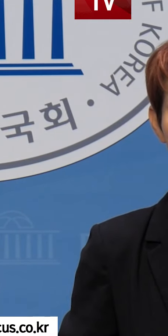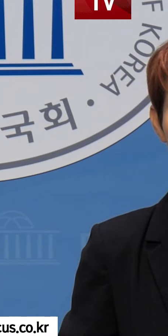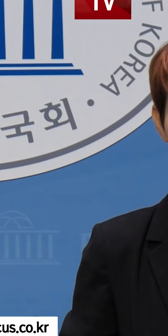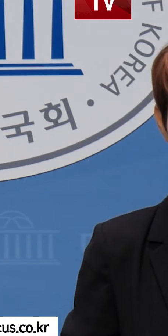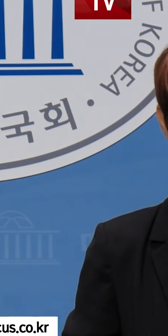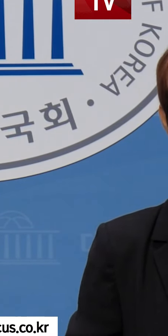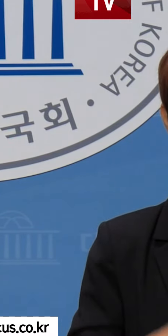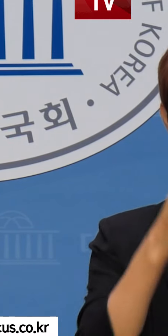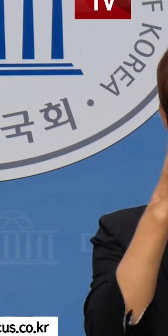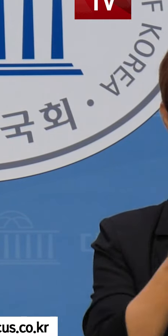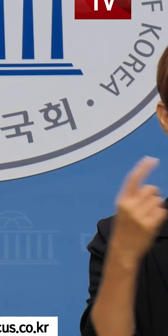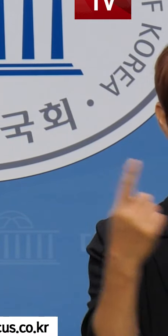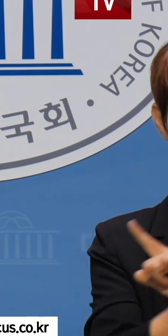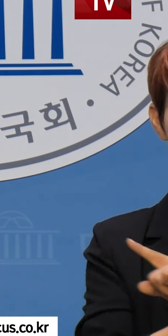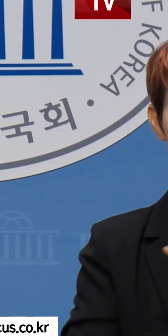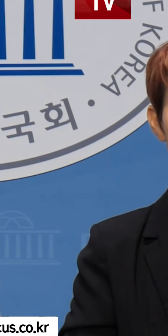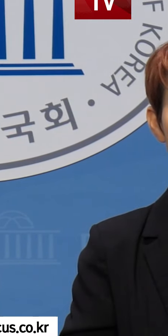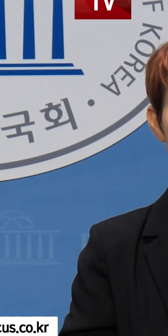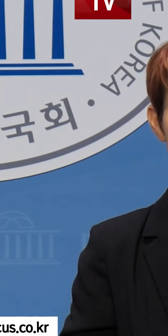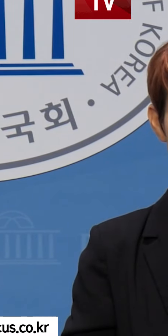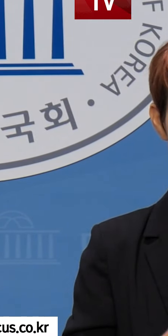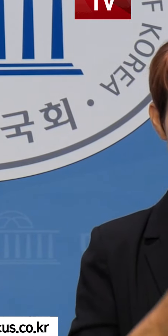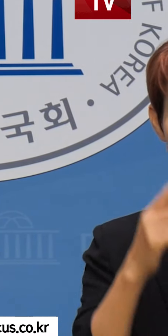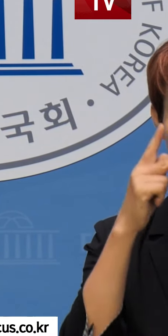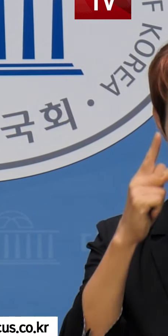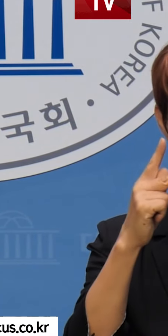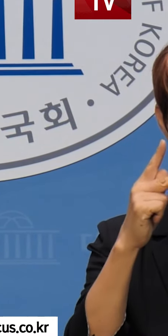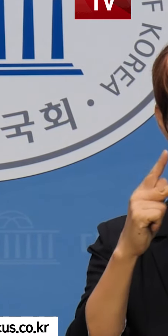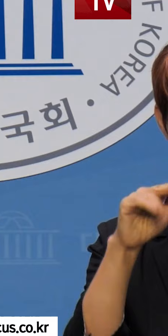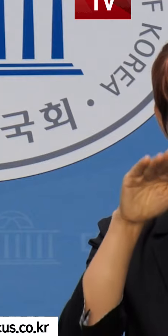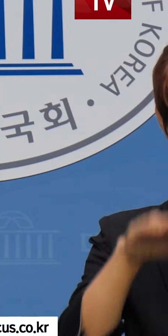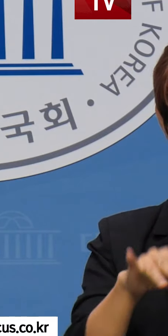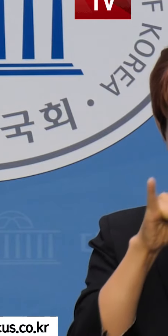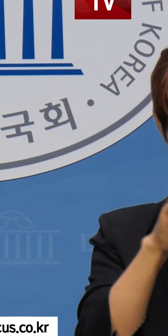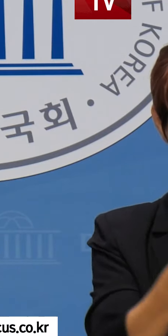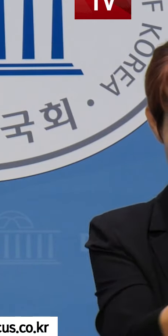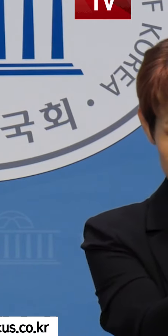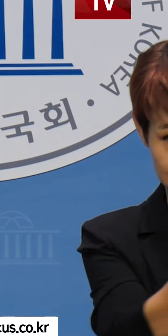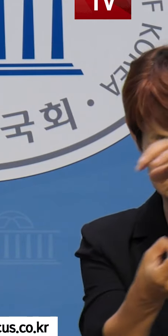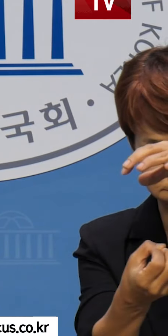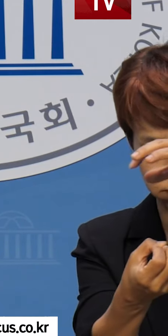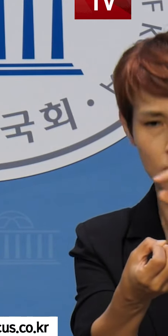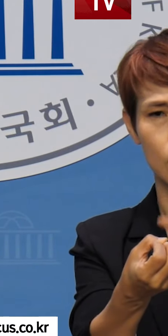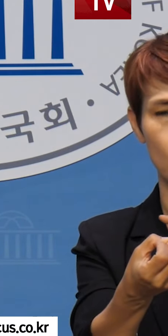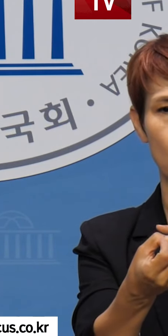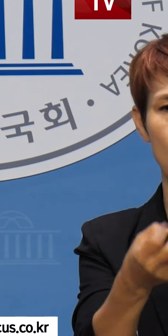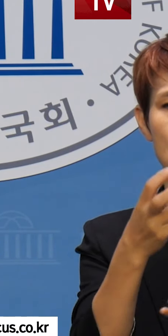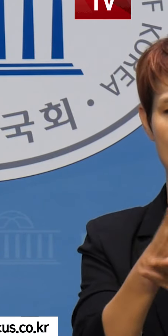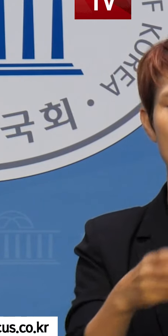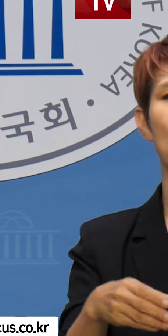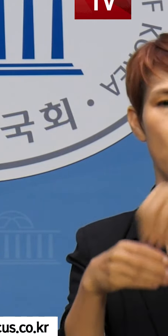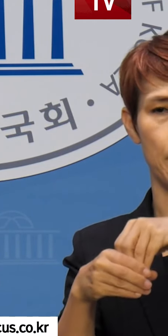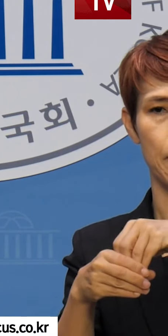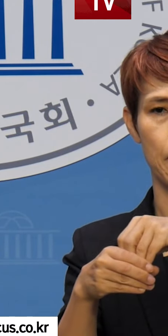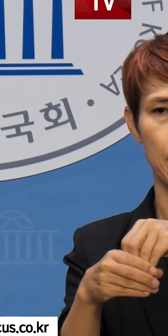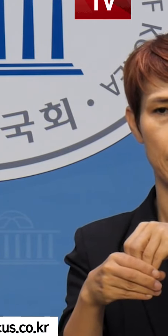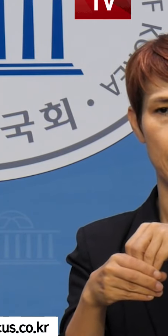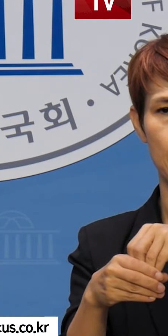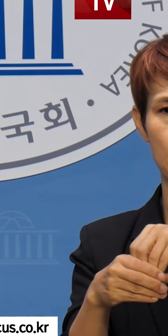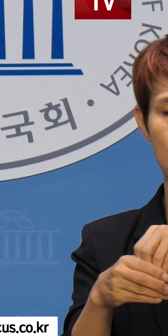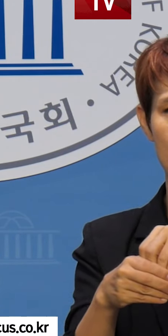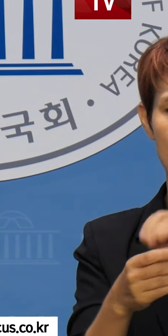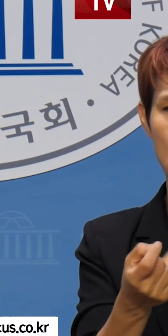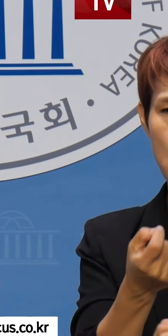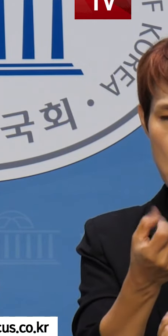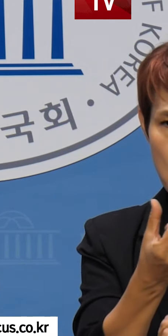이에 2kg 미만의 물건을 매달고 비행하는 풍선 등도 무인자유기구에 포함하도록 규정하고 이를 활용해